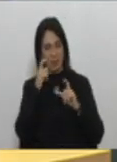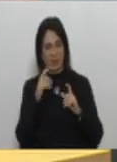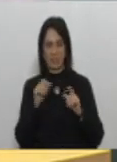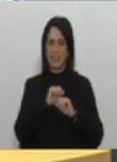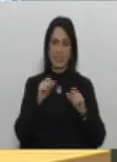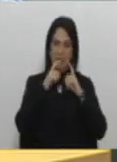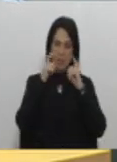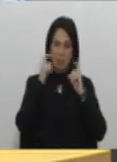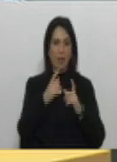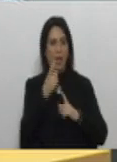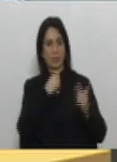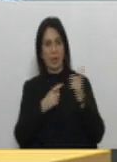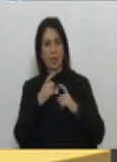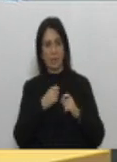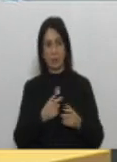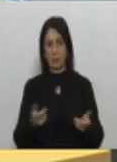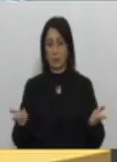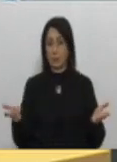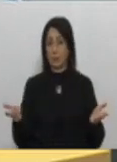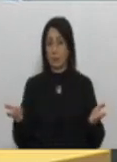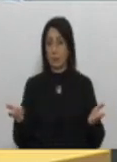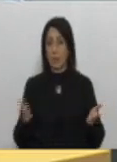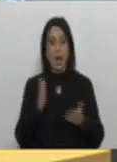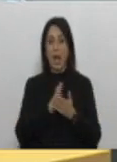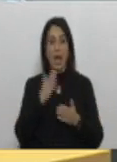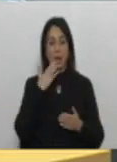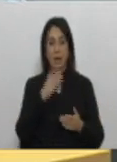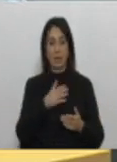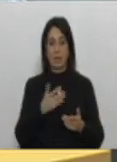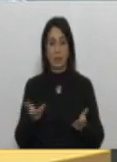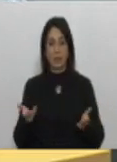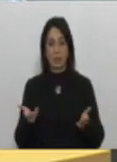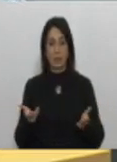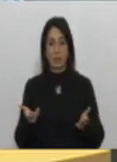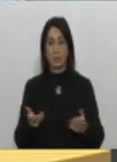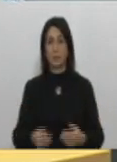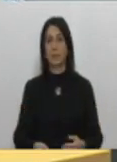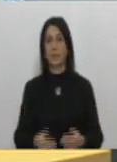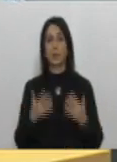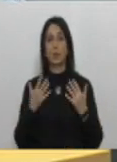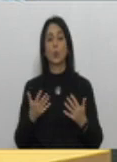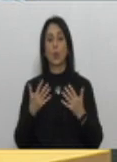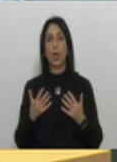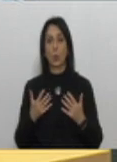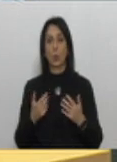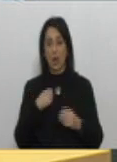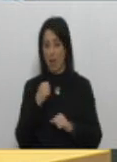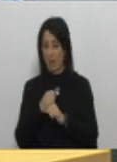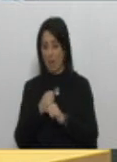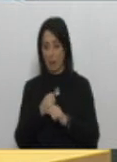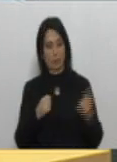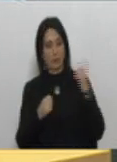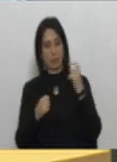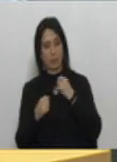სივრცეში თავისუფალ გადაადგილებას როგორ უზღუდავთ და არ ხართ მართლები, არ ხართ თანმიმდევრული. უხერხულია. შემდგომ რა